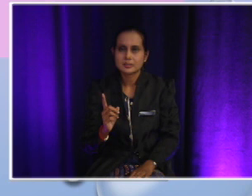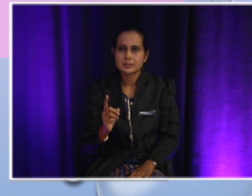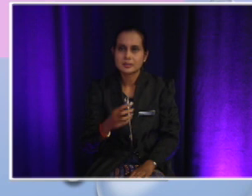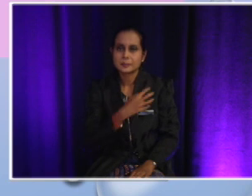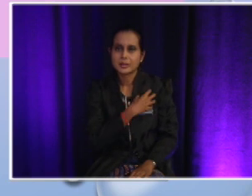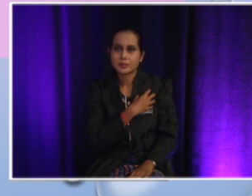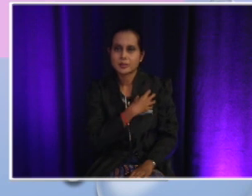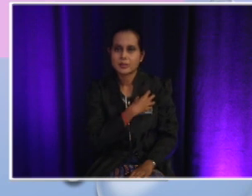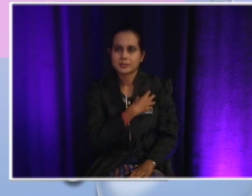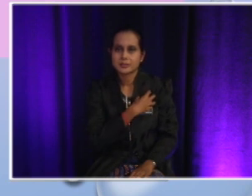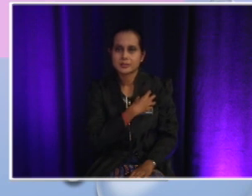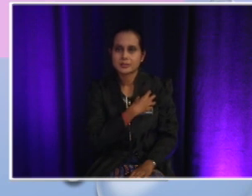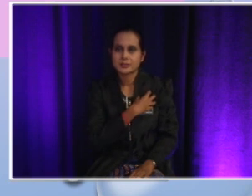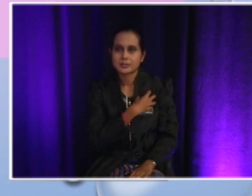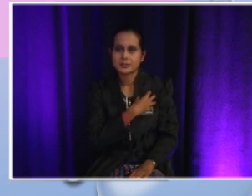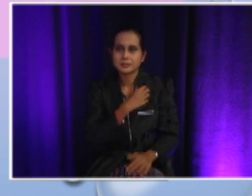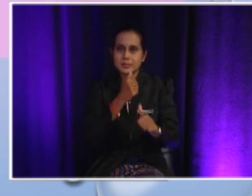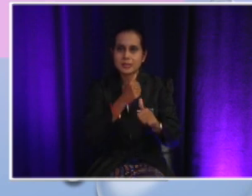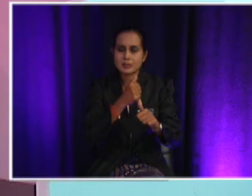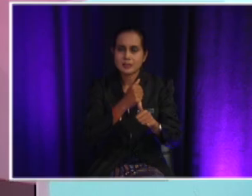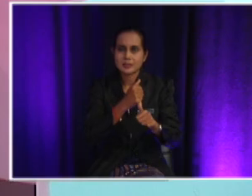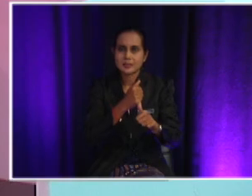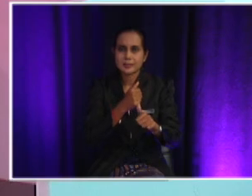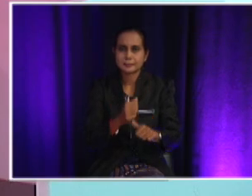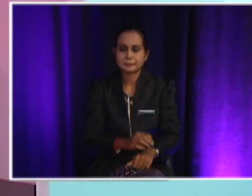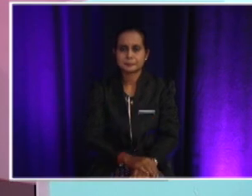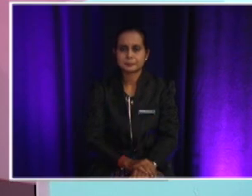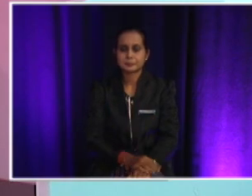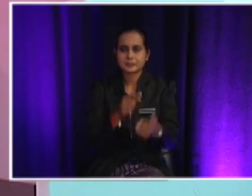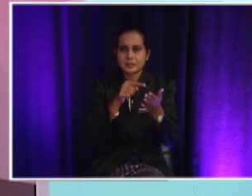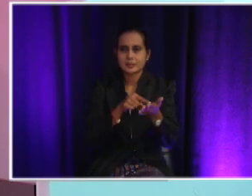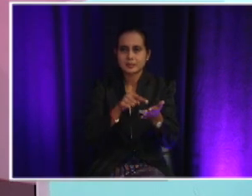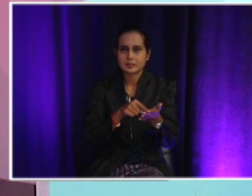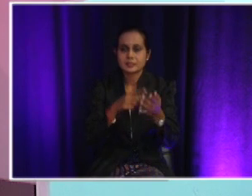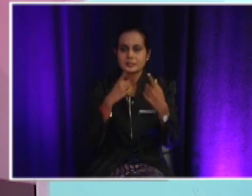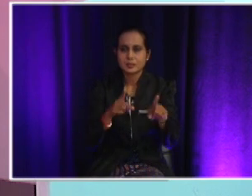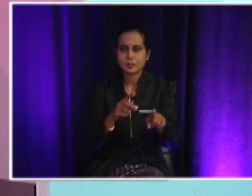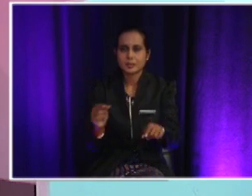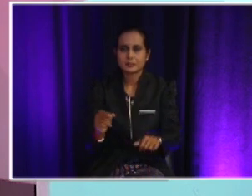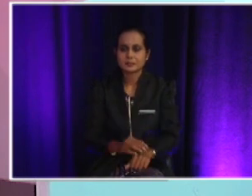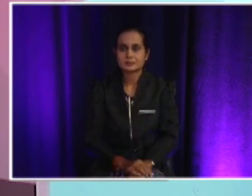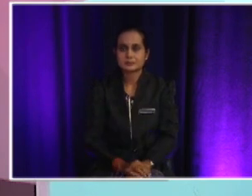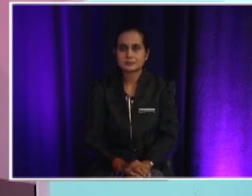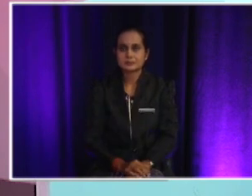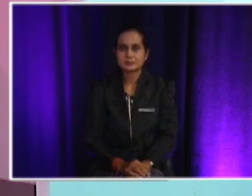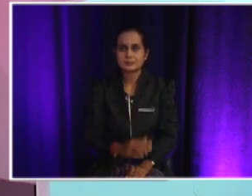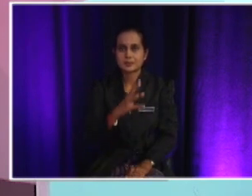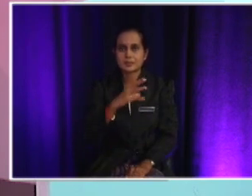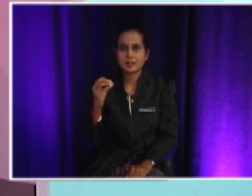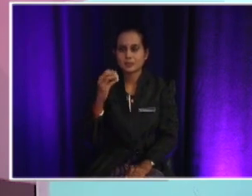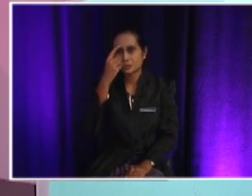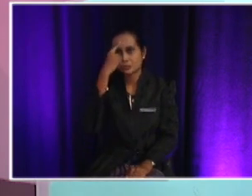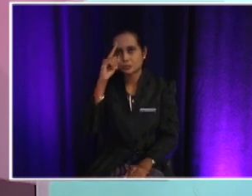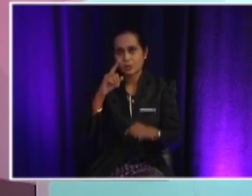pegawai. Okey, mana-mana pegawai dan pengarah tadi. Ya, cikgu. Okey, inilah jawapan. Okey. Dan untuk